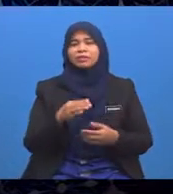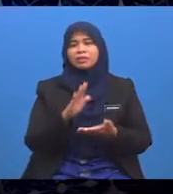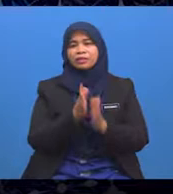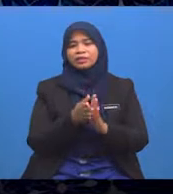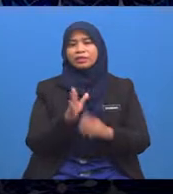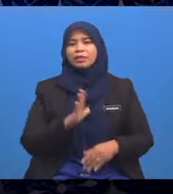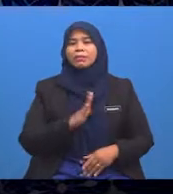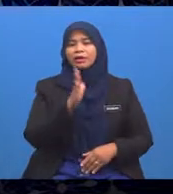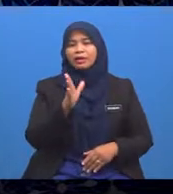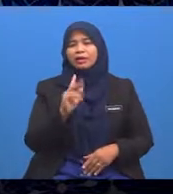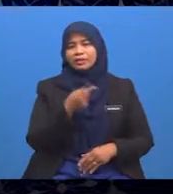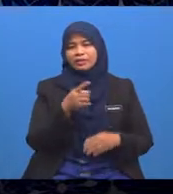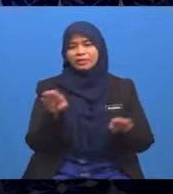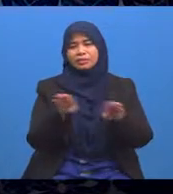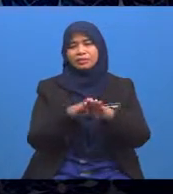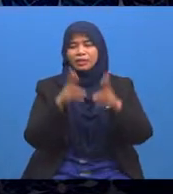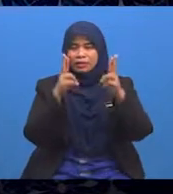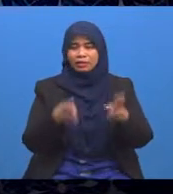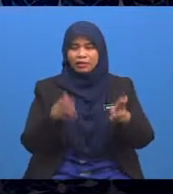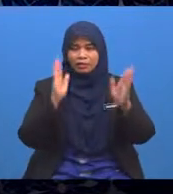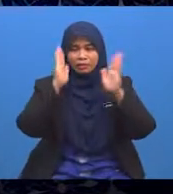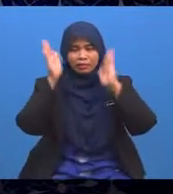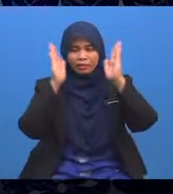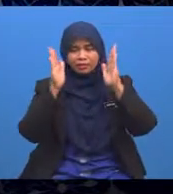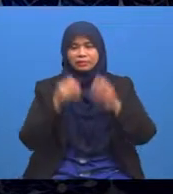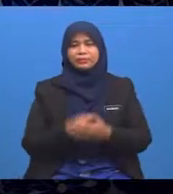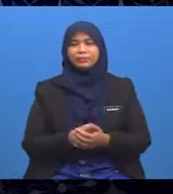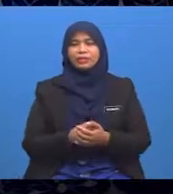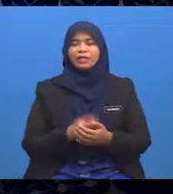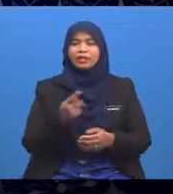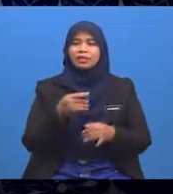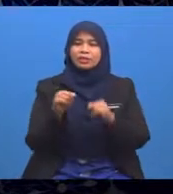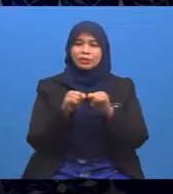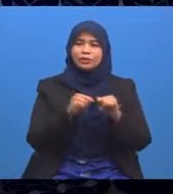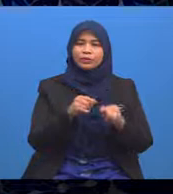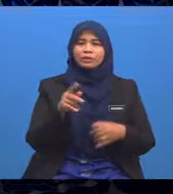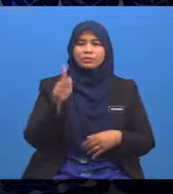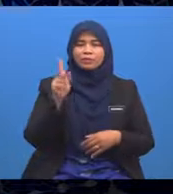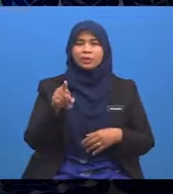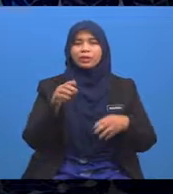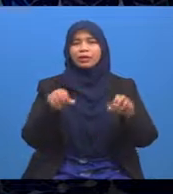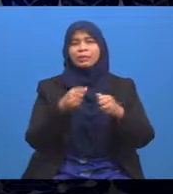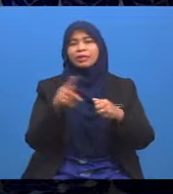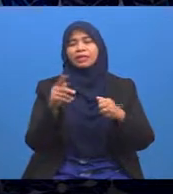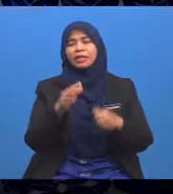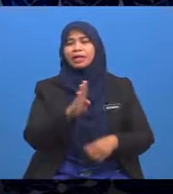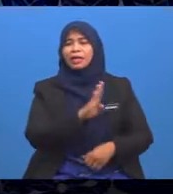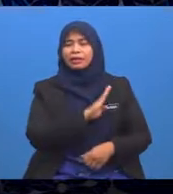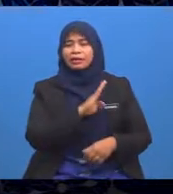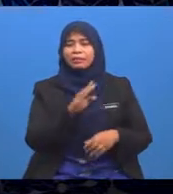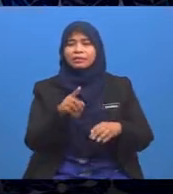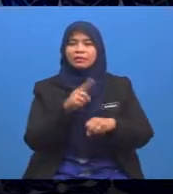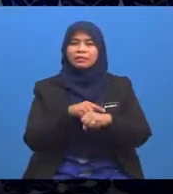Malaysia. Di samping memuji keindahannya, kita juga turut perlu mengamalkan adab semasa